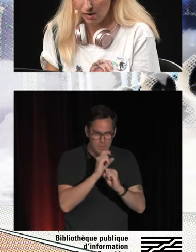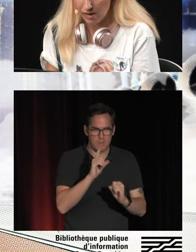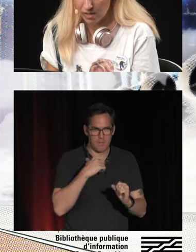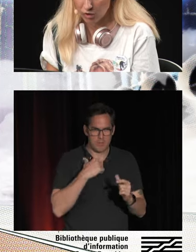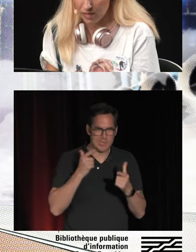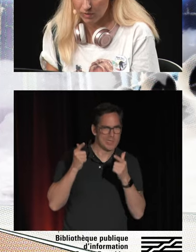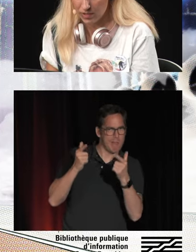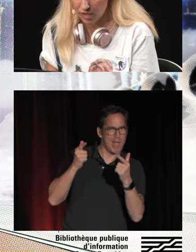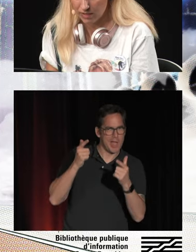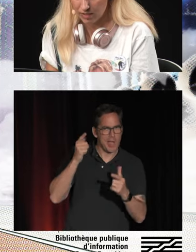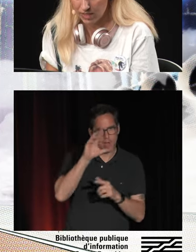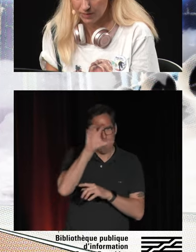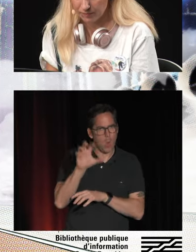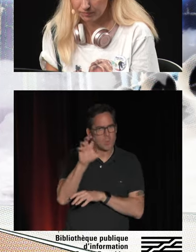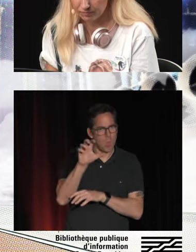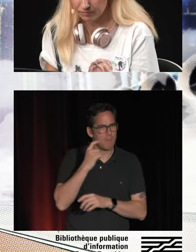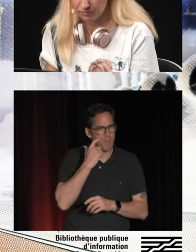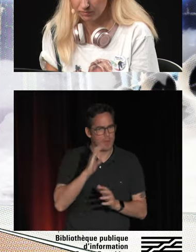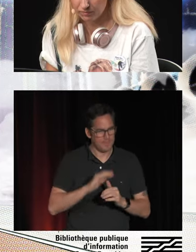Bowser. Normalement, si j'arrive là...